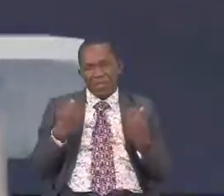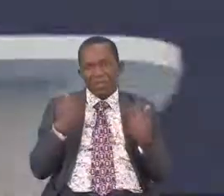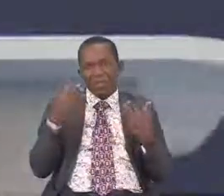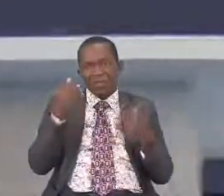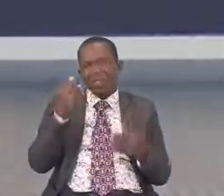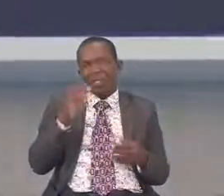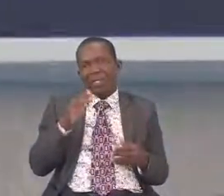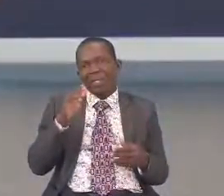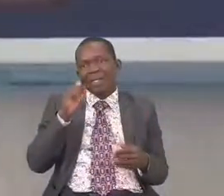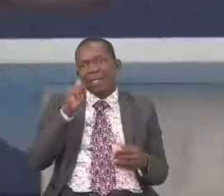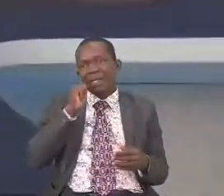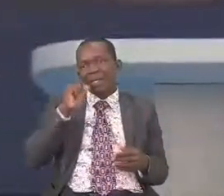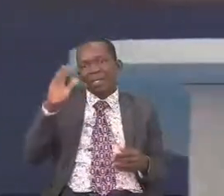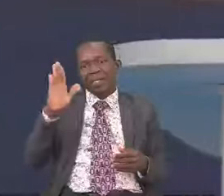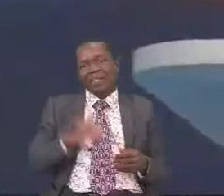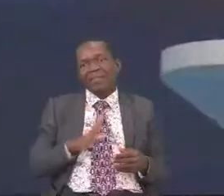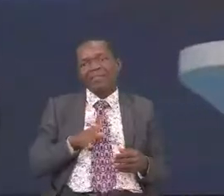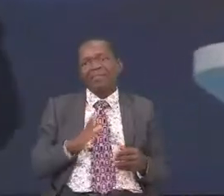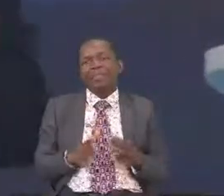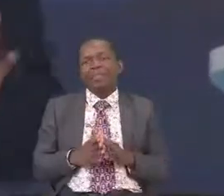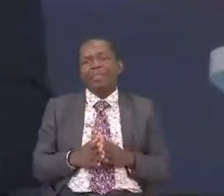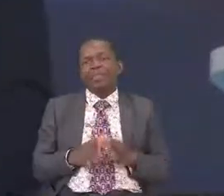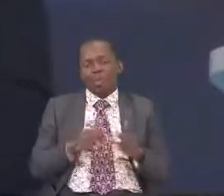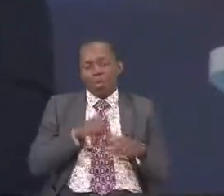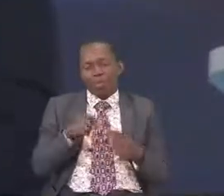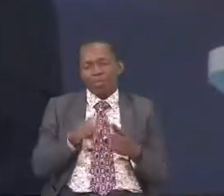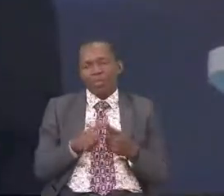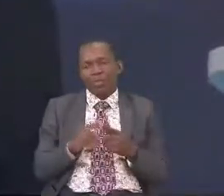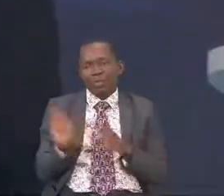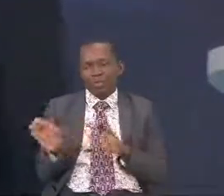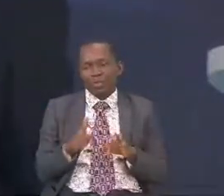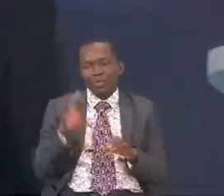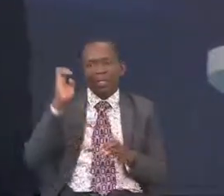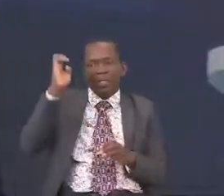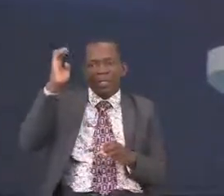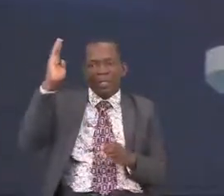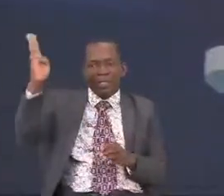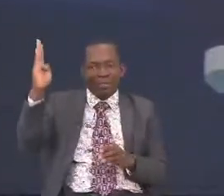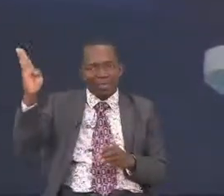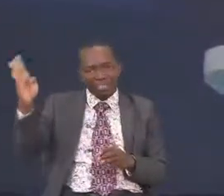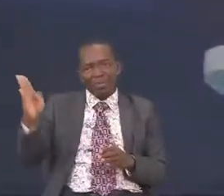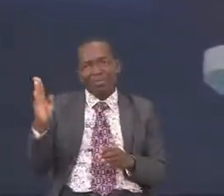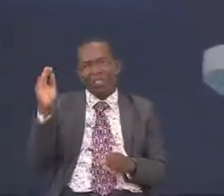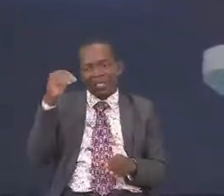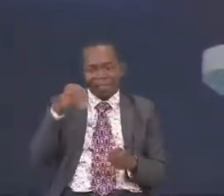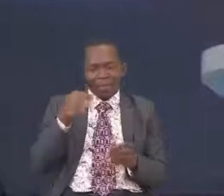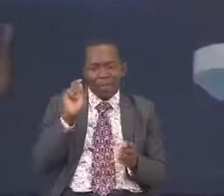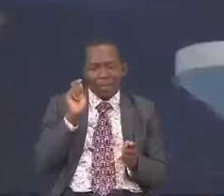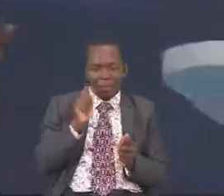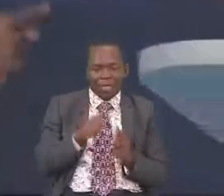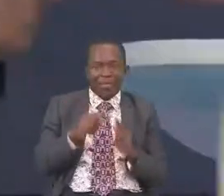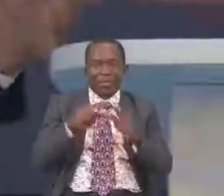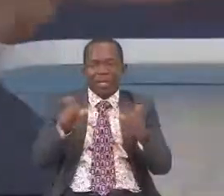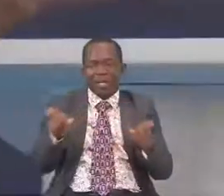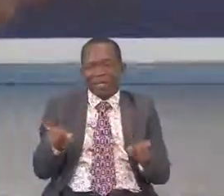l'évangélisation. Elle voulait faire le missionnaire dans une localité donnée. Mais il y